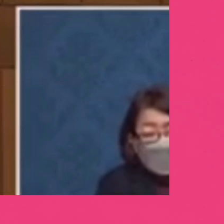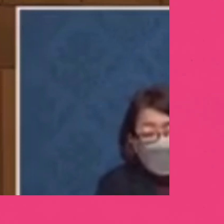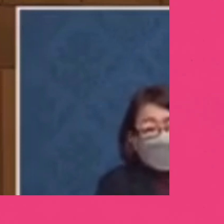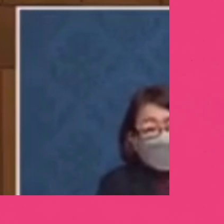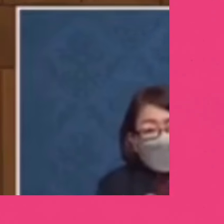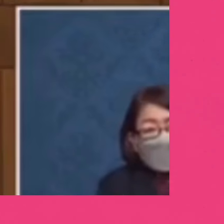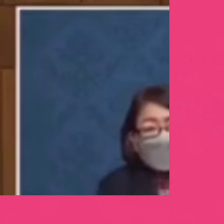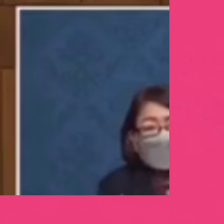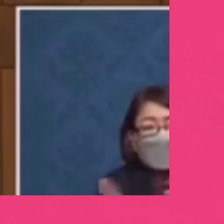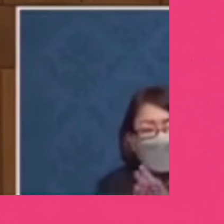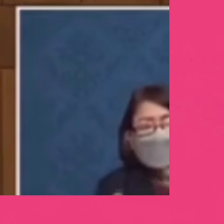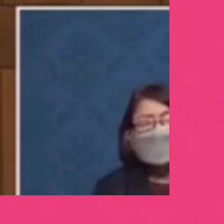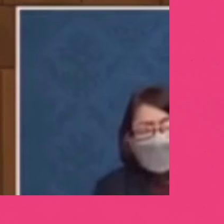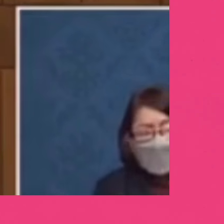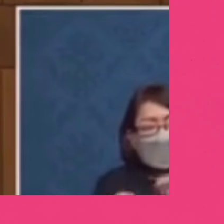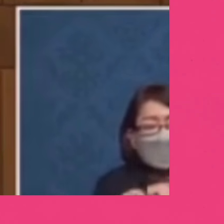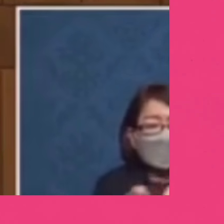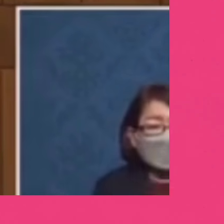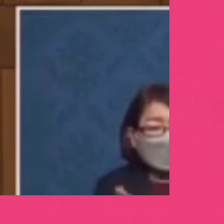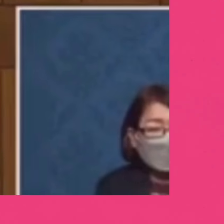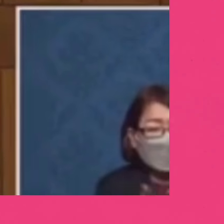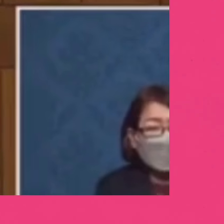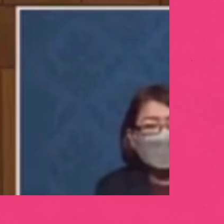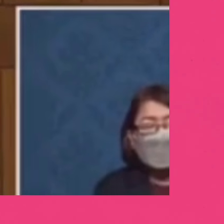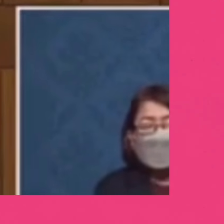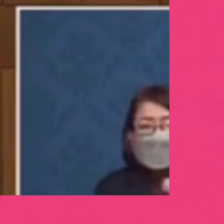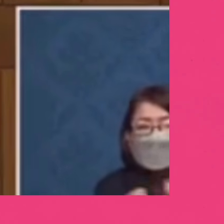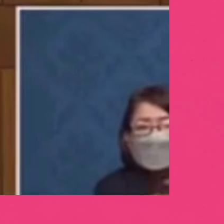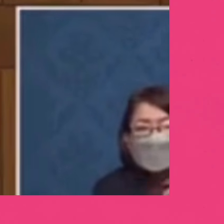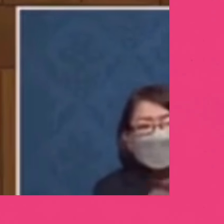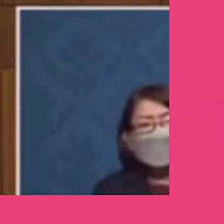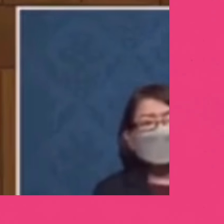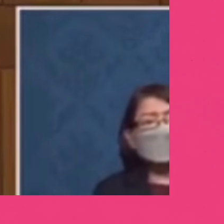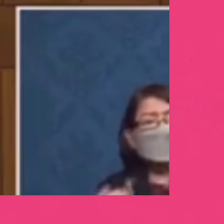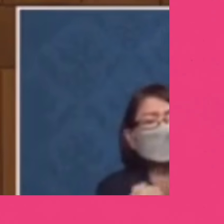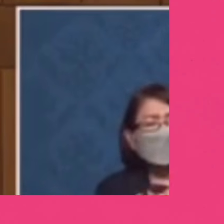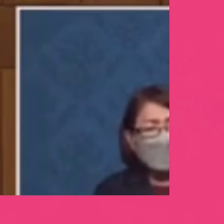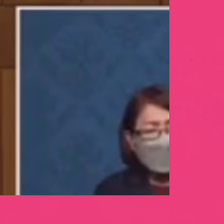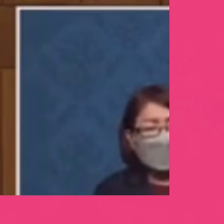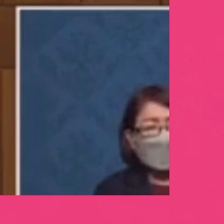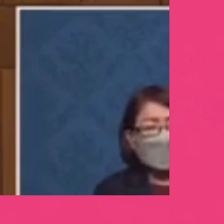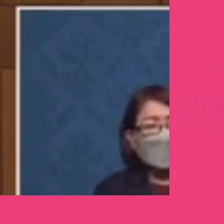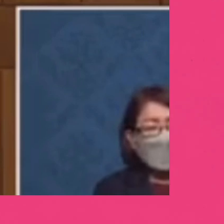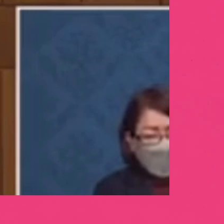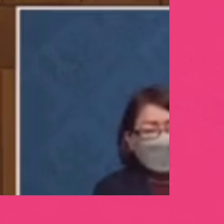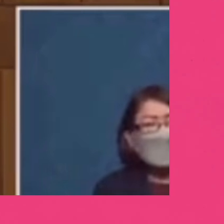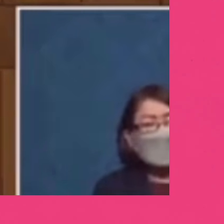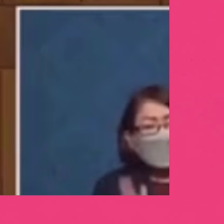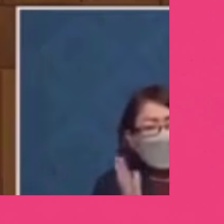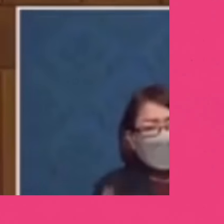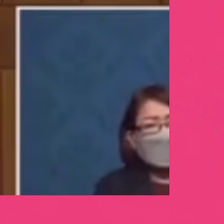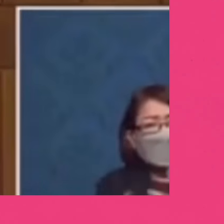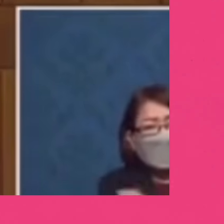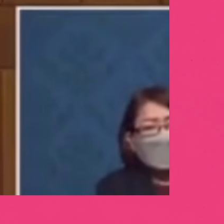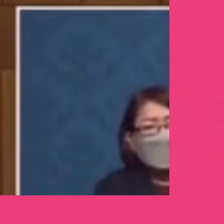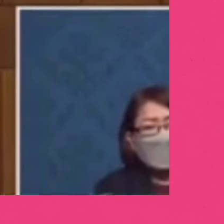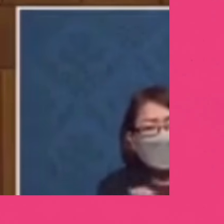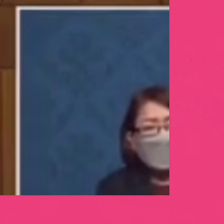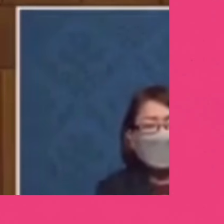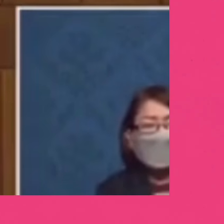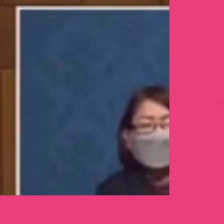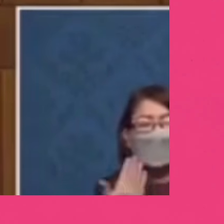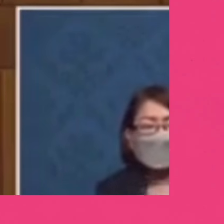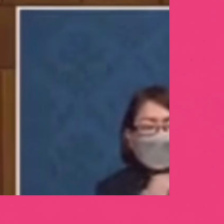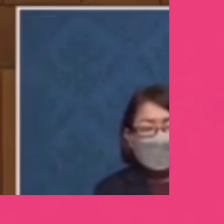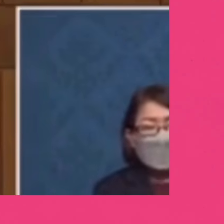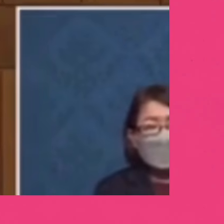าเรื่องความอะไรล่ะความเคยชินนะมันต้องมีคนที่จะหมุนเวียนไงนี่คือการหมุนเวียนคนหน้